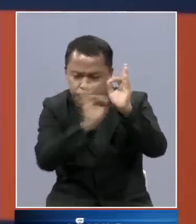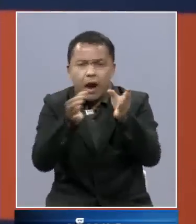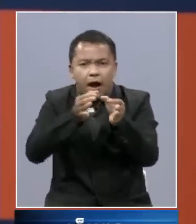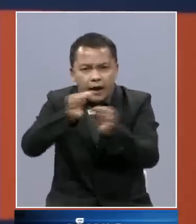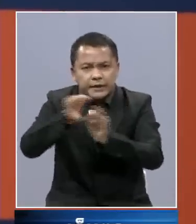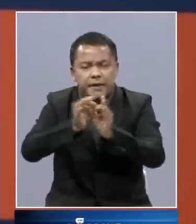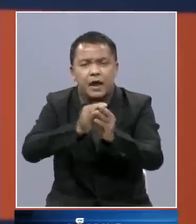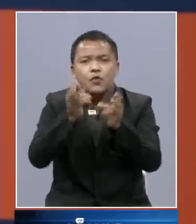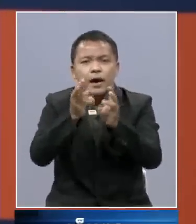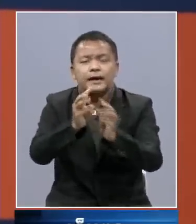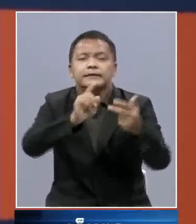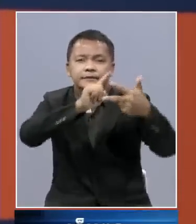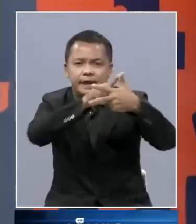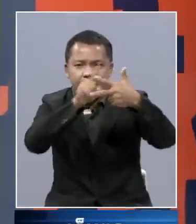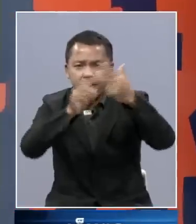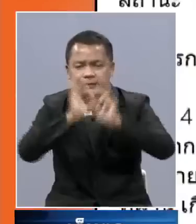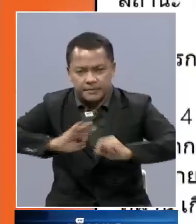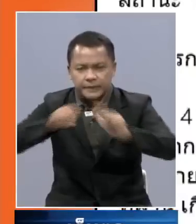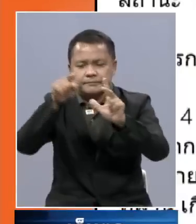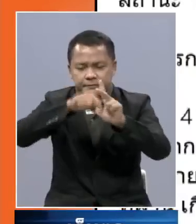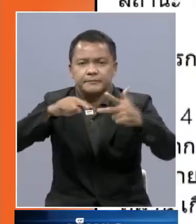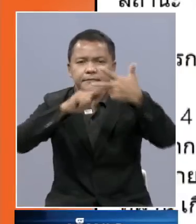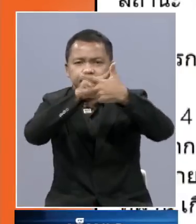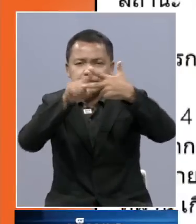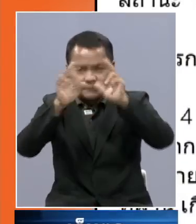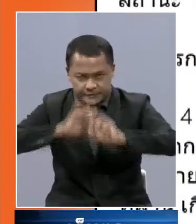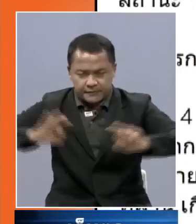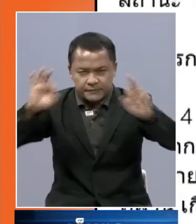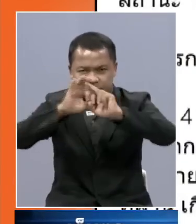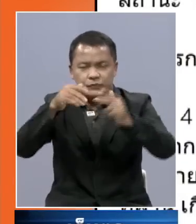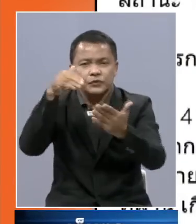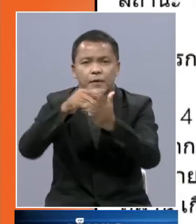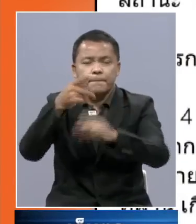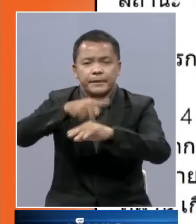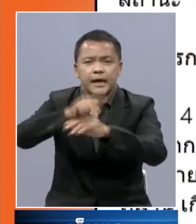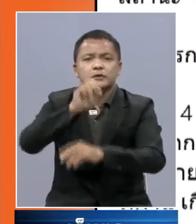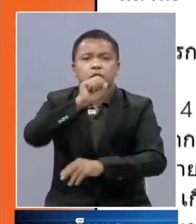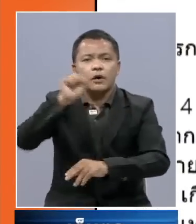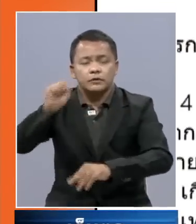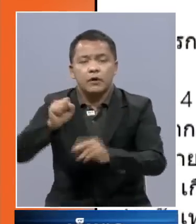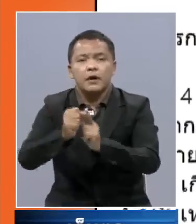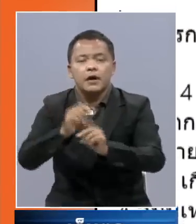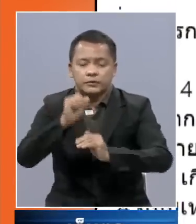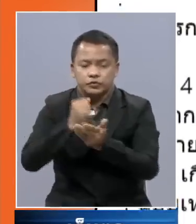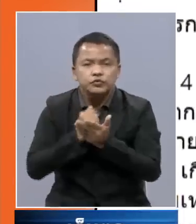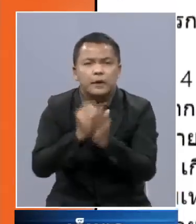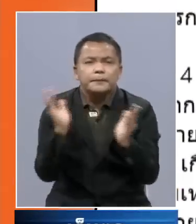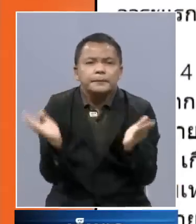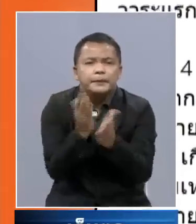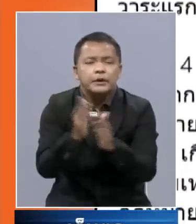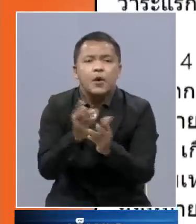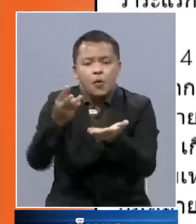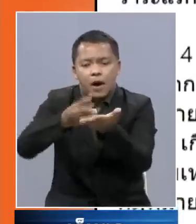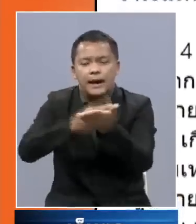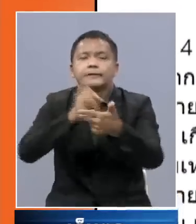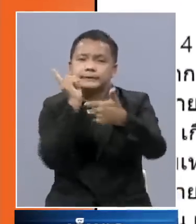ง3วาระที่สำคัญมากของพรรคก้าวไกลที่จำเป็นต้องใช้สถานะประธานสภาผู้แทนราษฎรในการผลักดันนะฮะวาระ